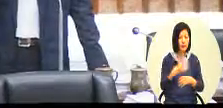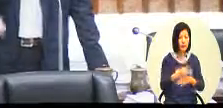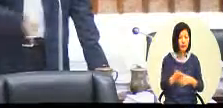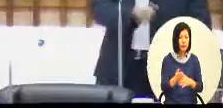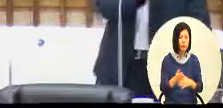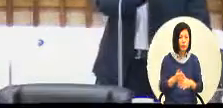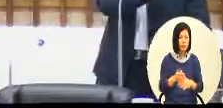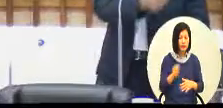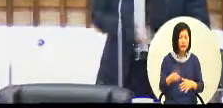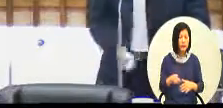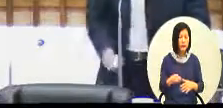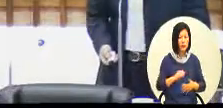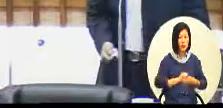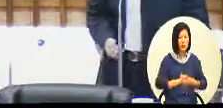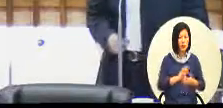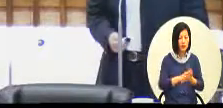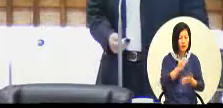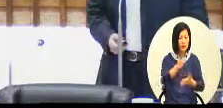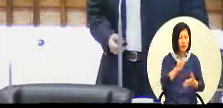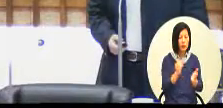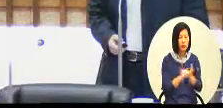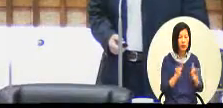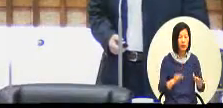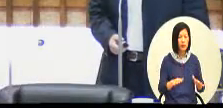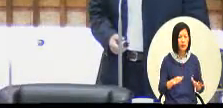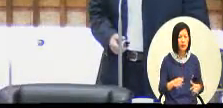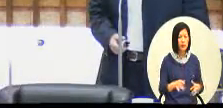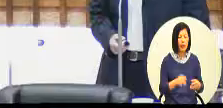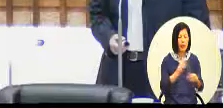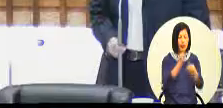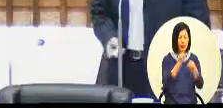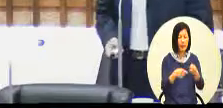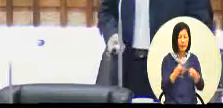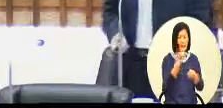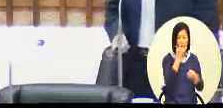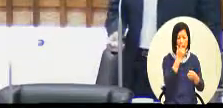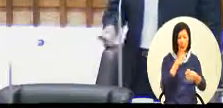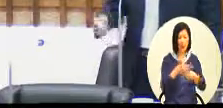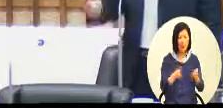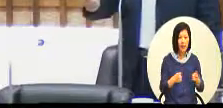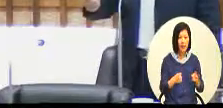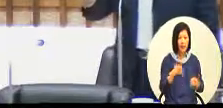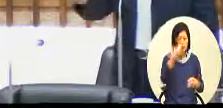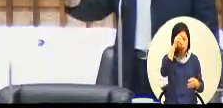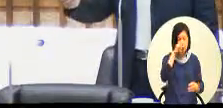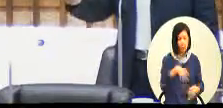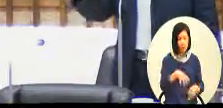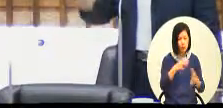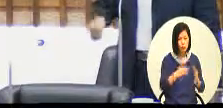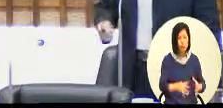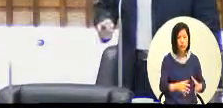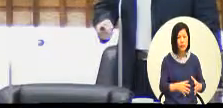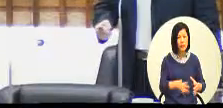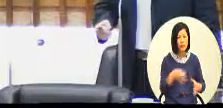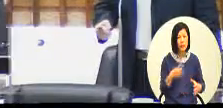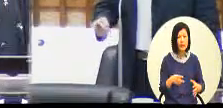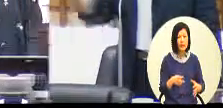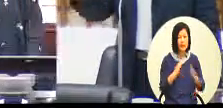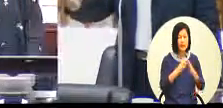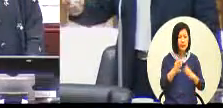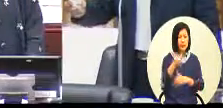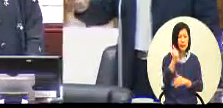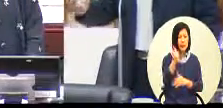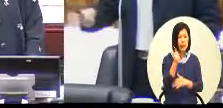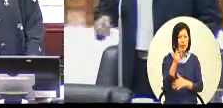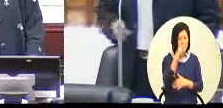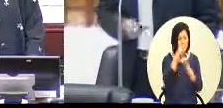到现在，到我们现在我们明德班的这个古迹这上面，我相信市长不见得，市长的宏观